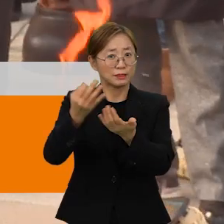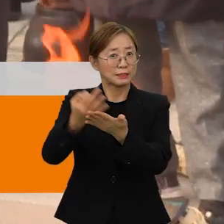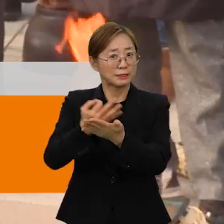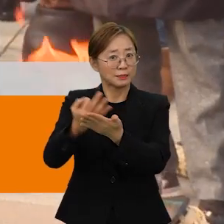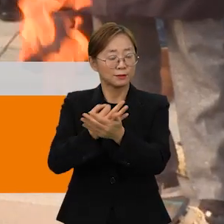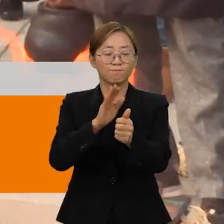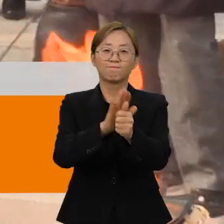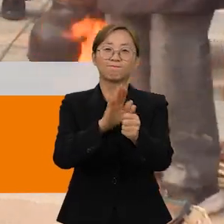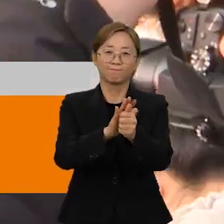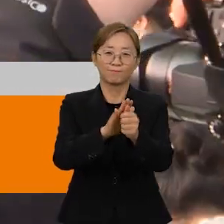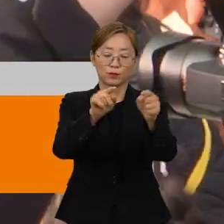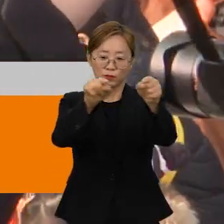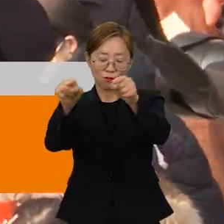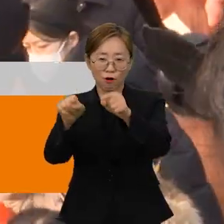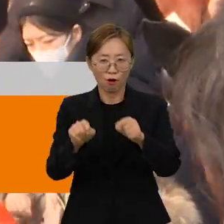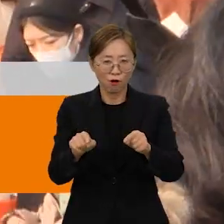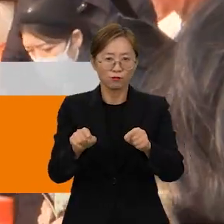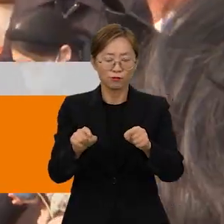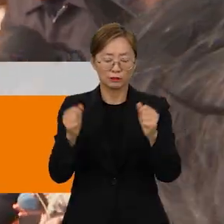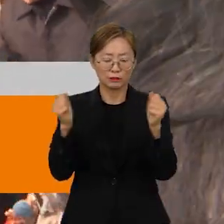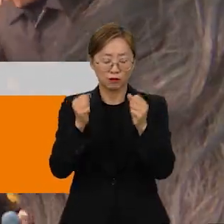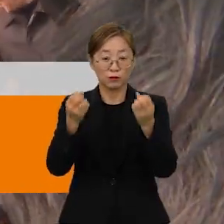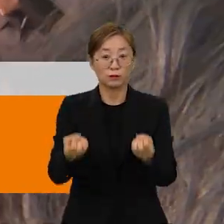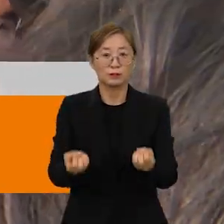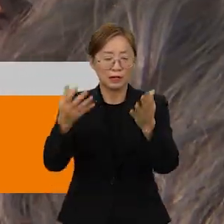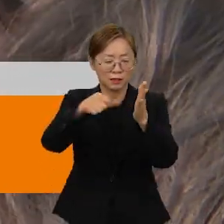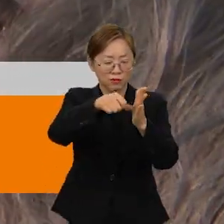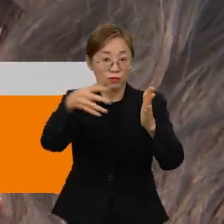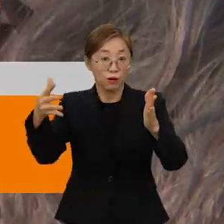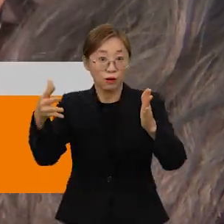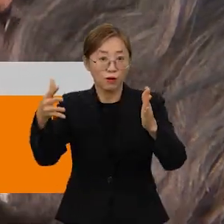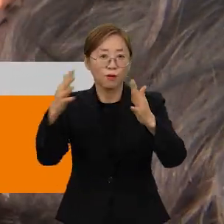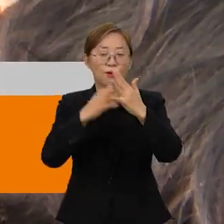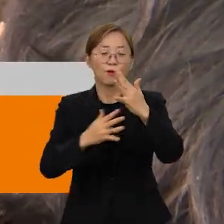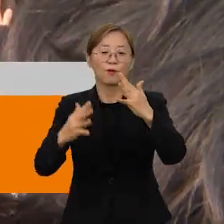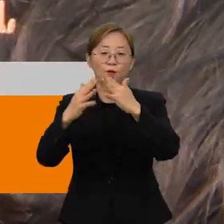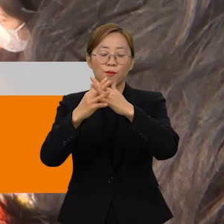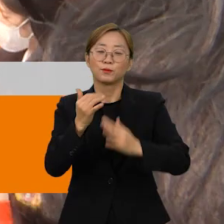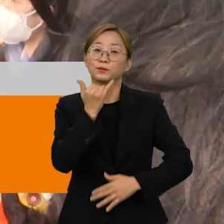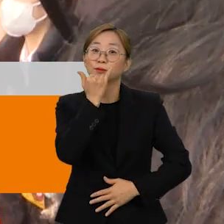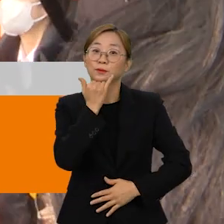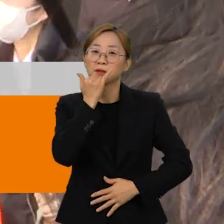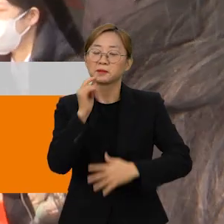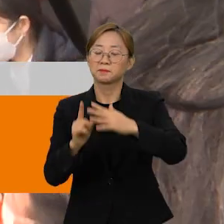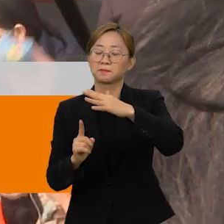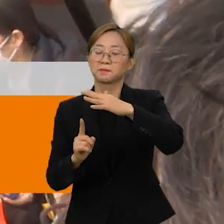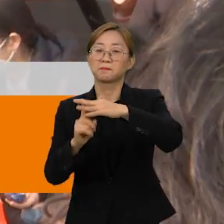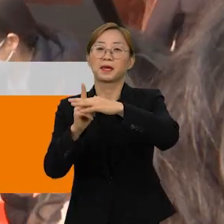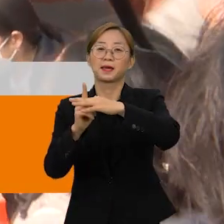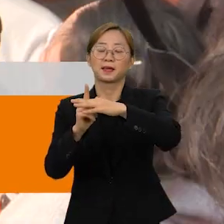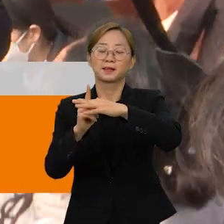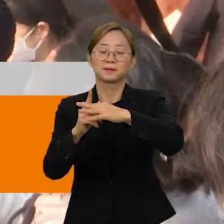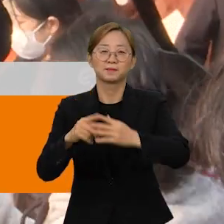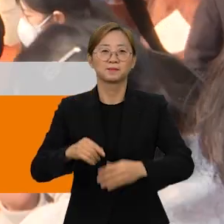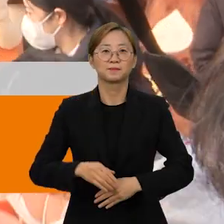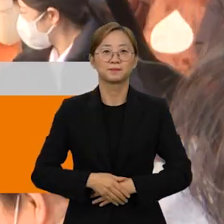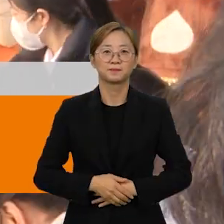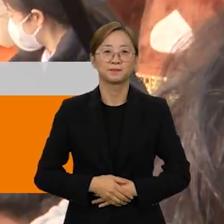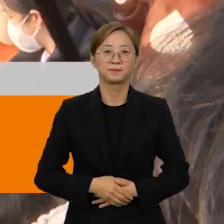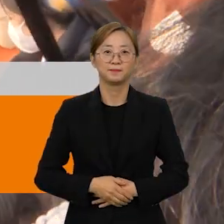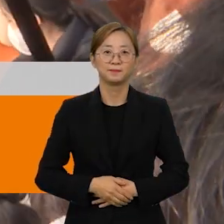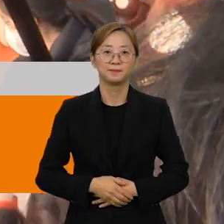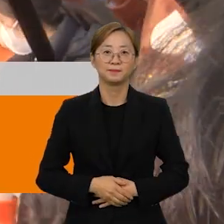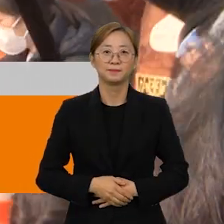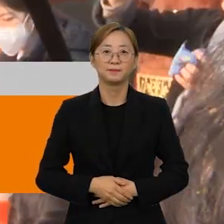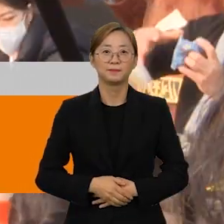농가에게 실질적인 도움이 되고 차별화된 축제를 통해 대한민국 대표 겨울 축제의 위상을 정립하려고 한다고